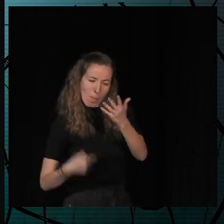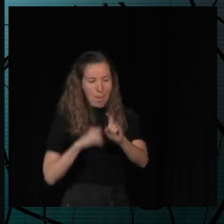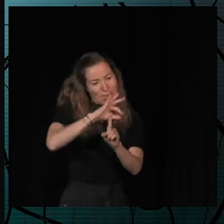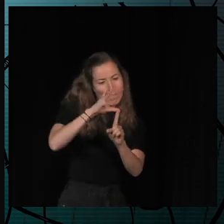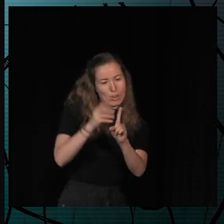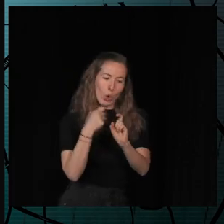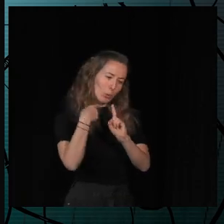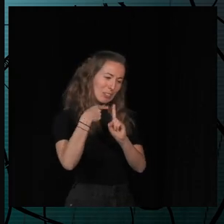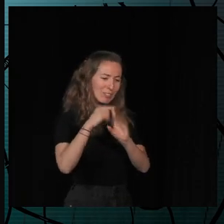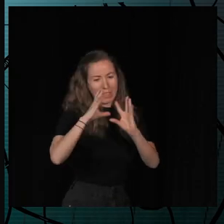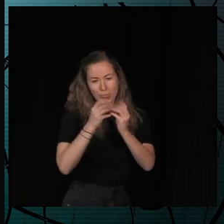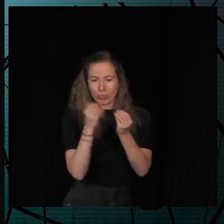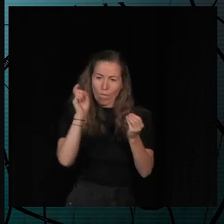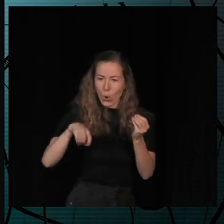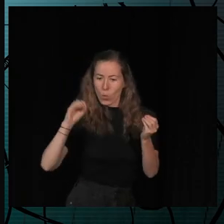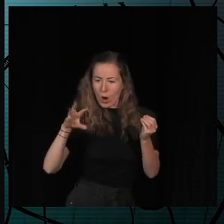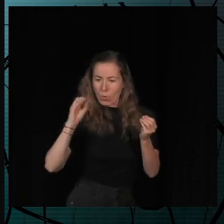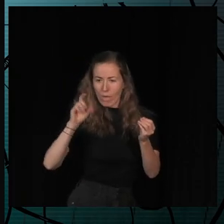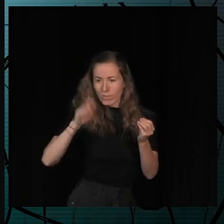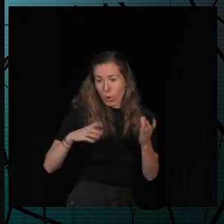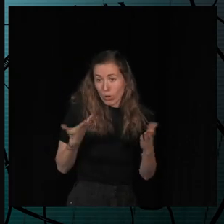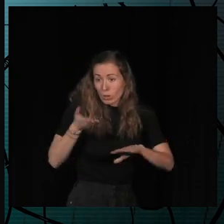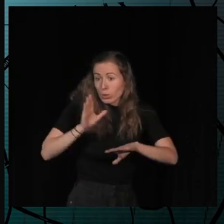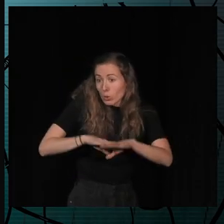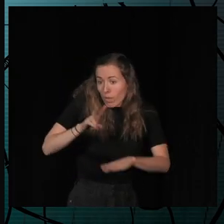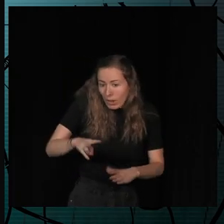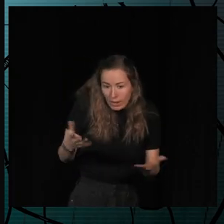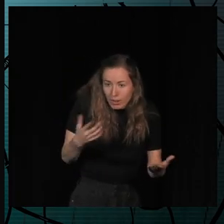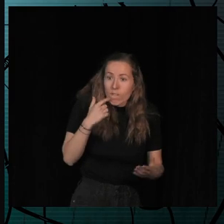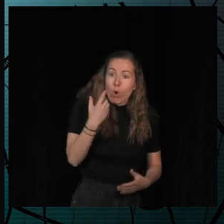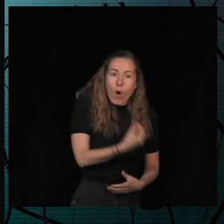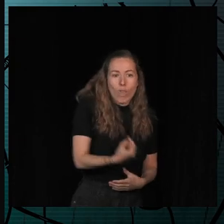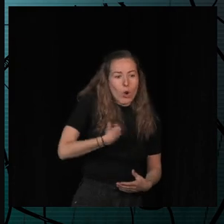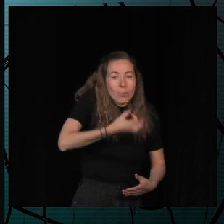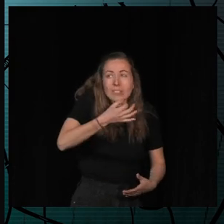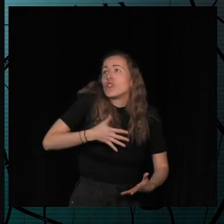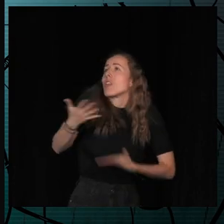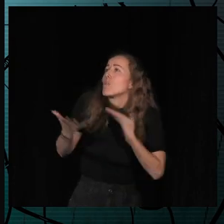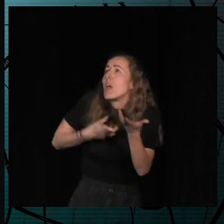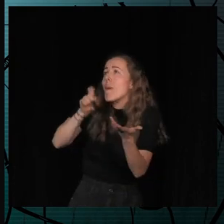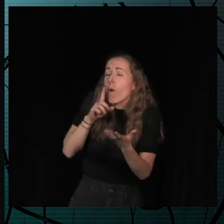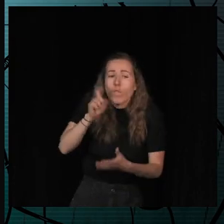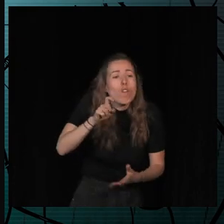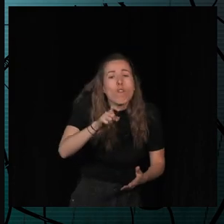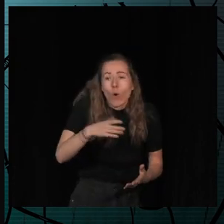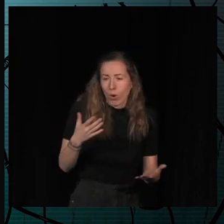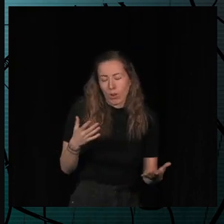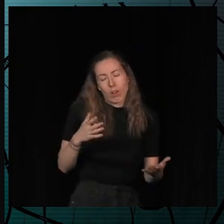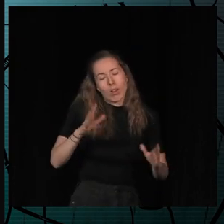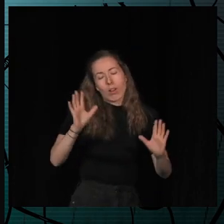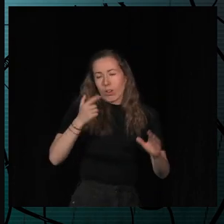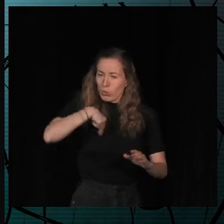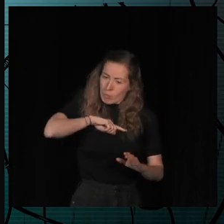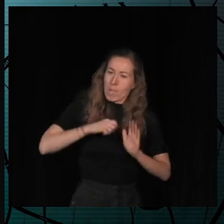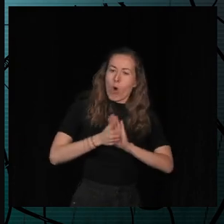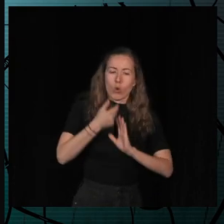positivité tout doit être formidable vos enfants doivent tous les jours vous dire qu'il vous aiment et notre rôle c'est aussi dire